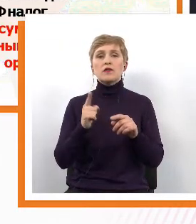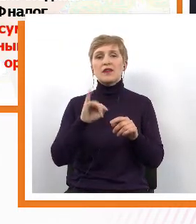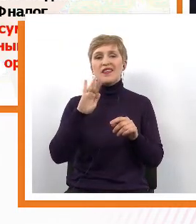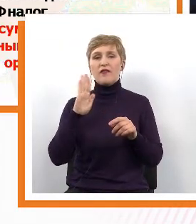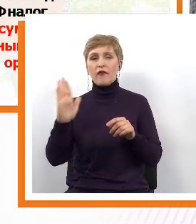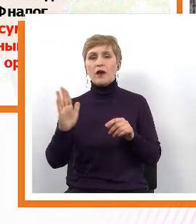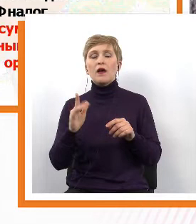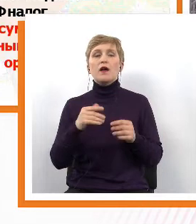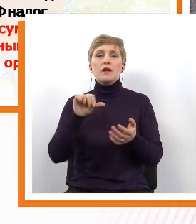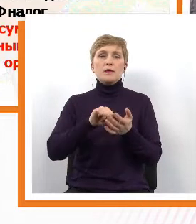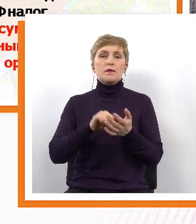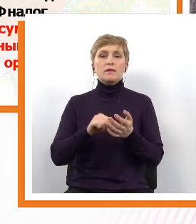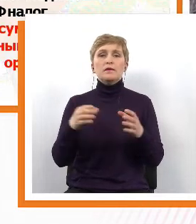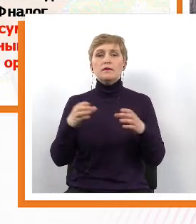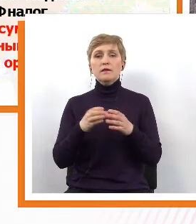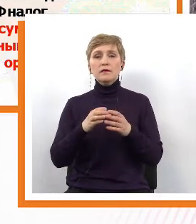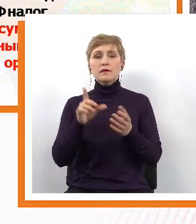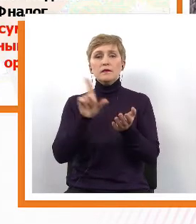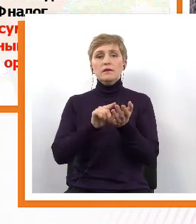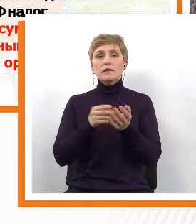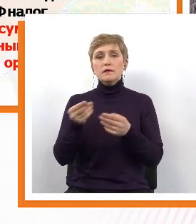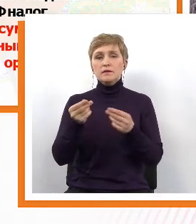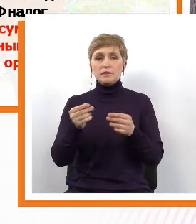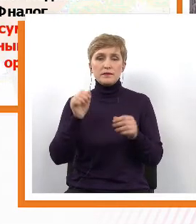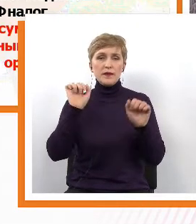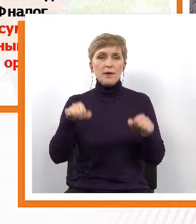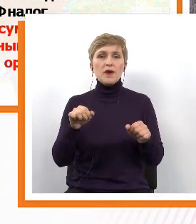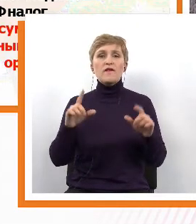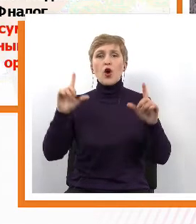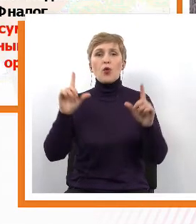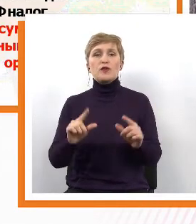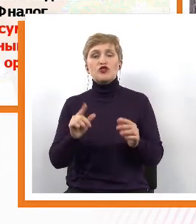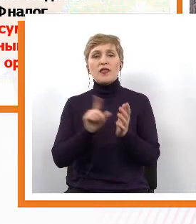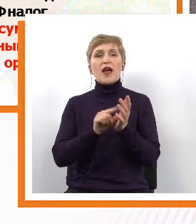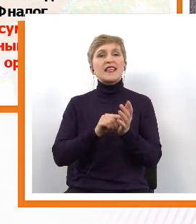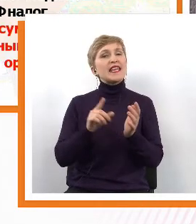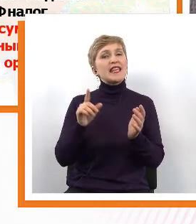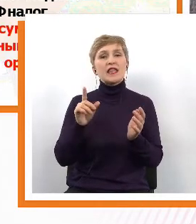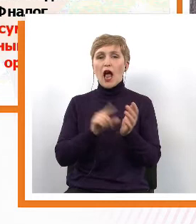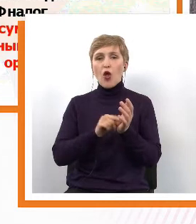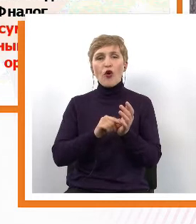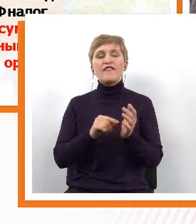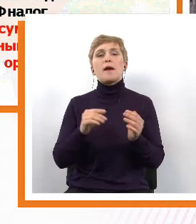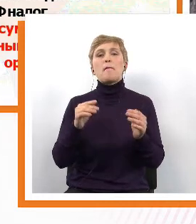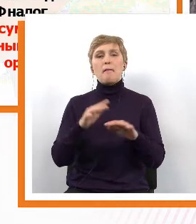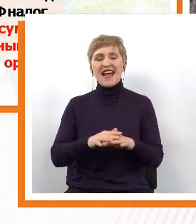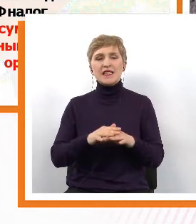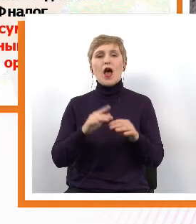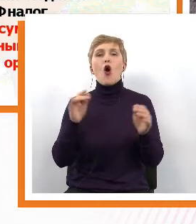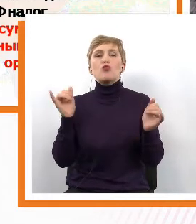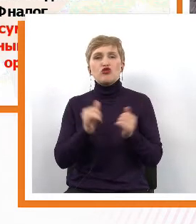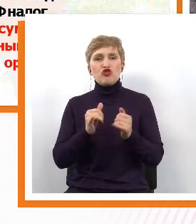представляет компаниям-налогоплательщикам право на уменьшение налога. Не налоговой базы, а на уменьшение налога. То есть тут тоже